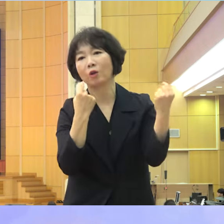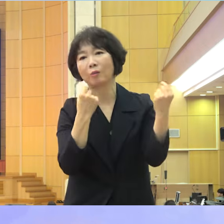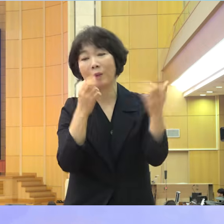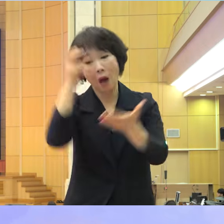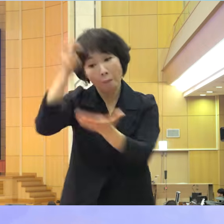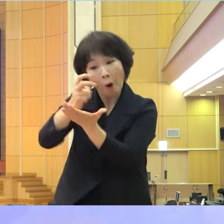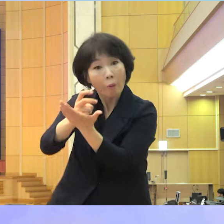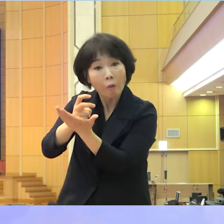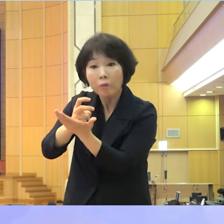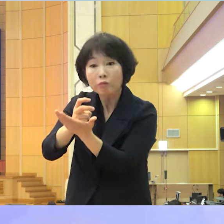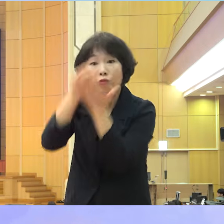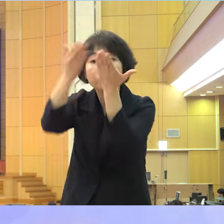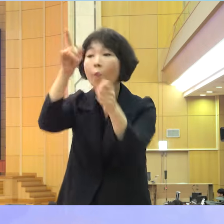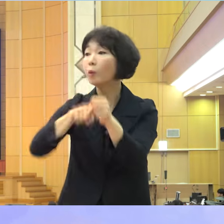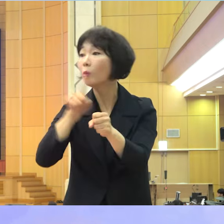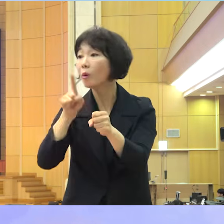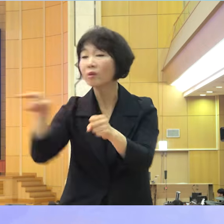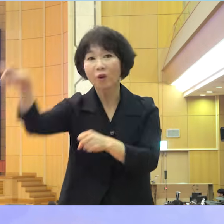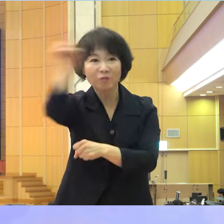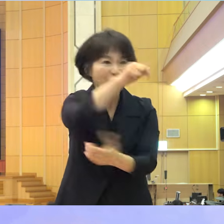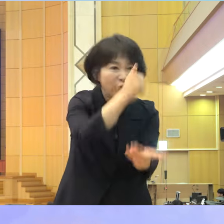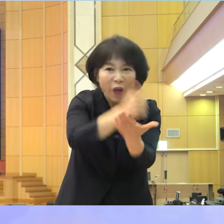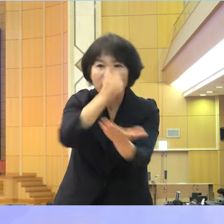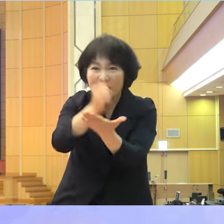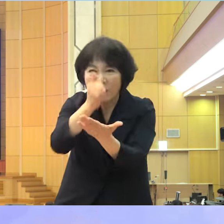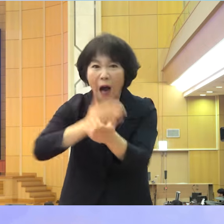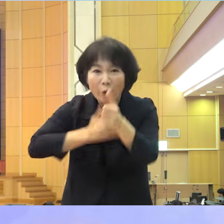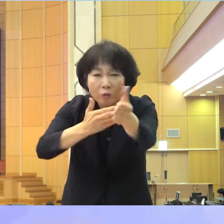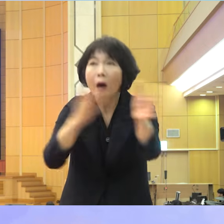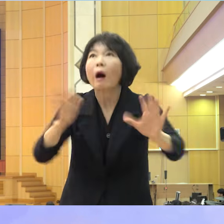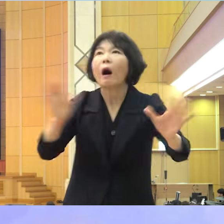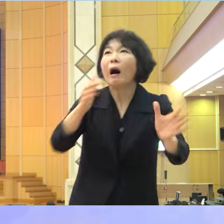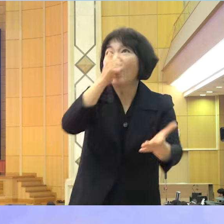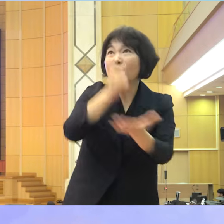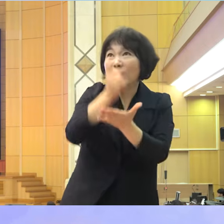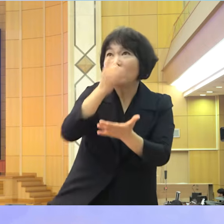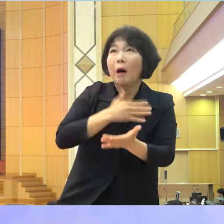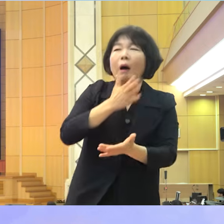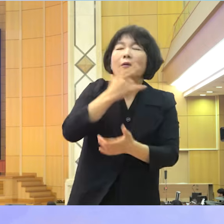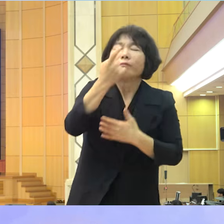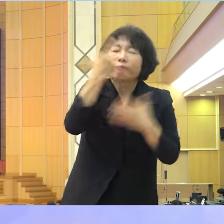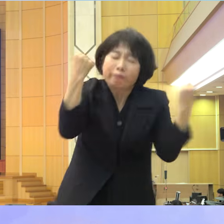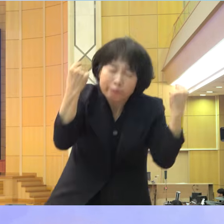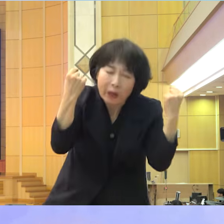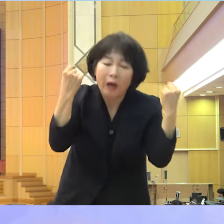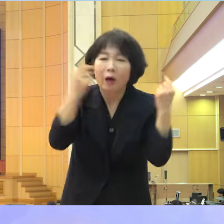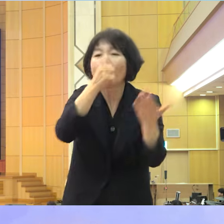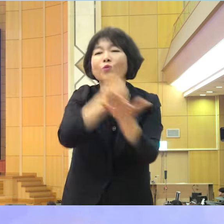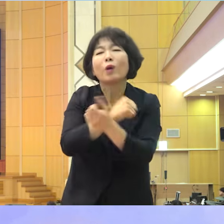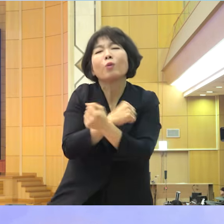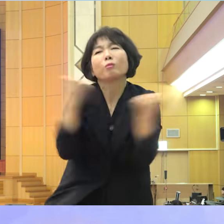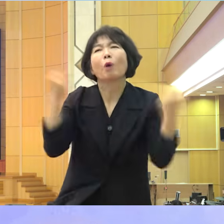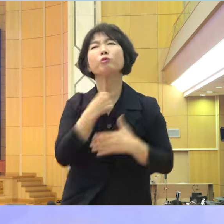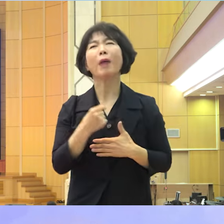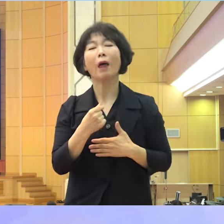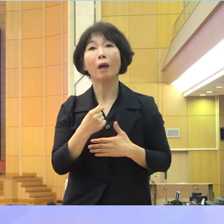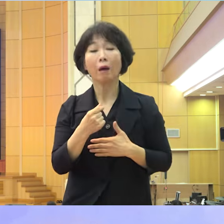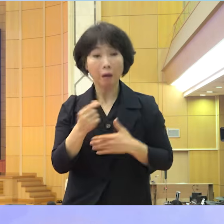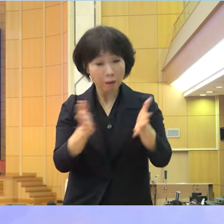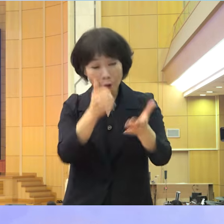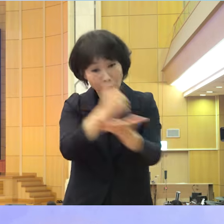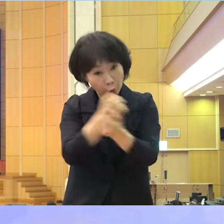하는 죄가 있다는 걸 알려주고 그 다음에 그럼 어떻게 해야 되지? 그러면 내가 죄 사함 받아야지. 그러려면 예수 믿어.